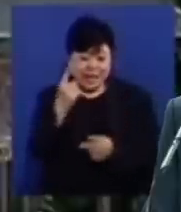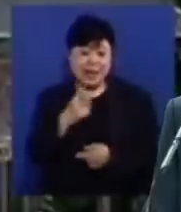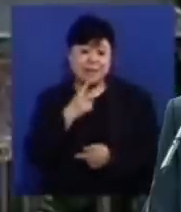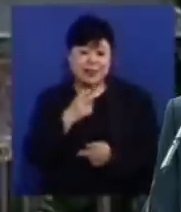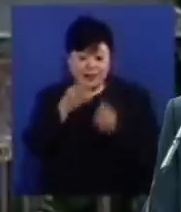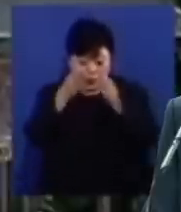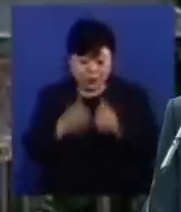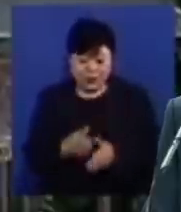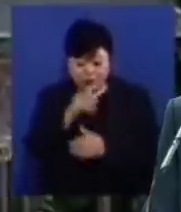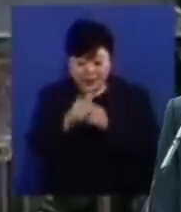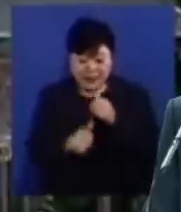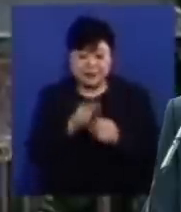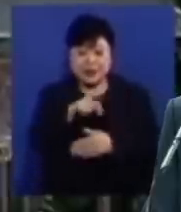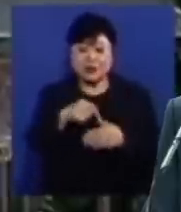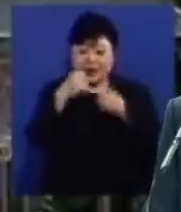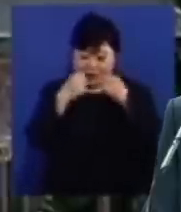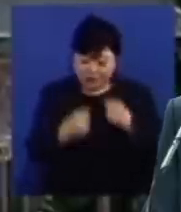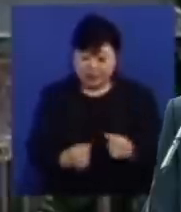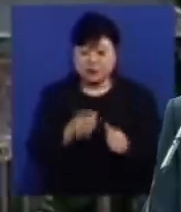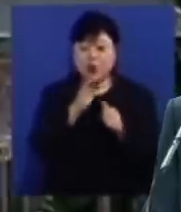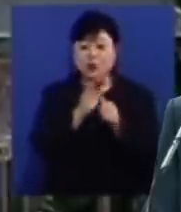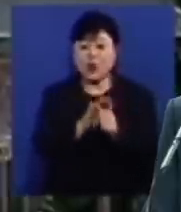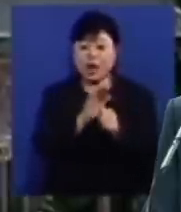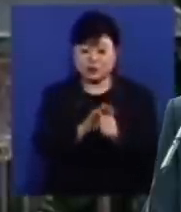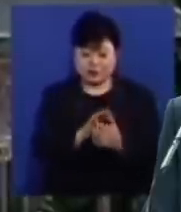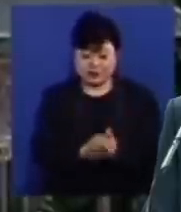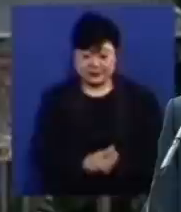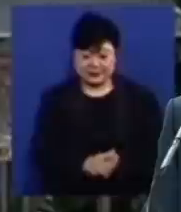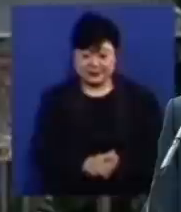통해도 하나님이 그 가운데 계셔서 역사하는 것이기 때문에